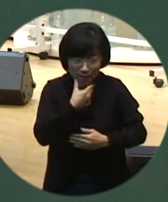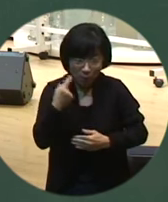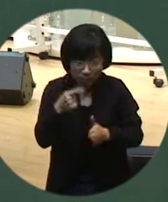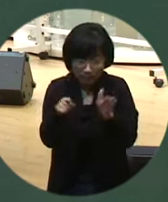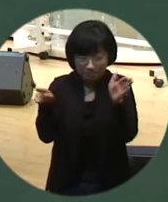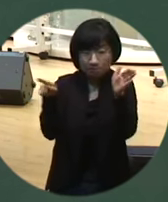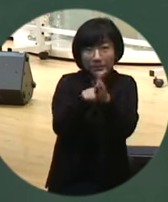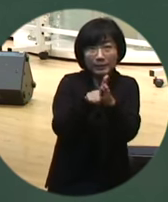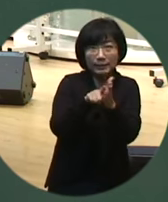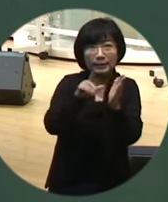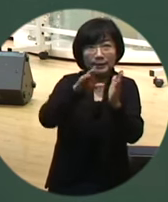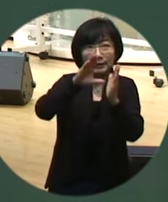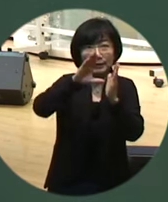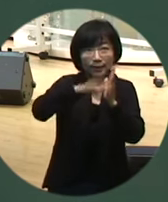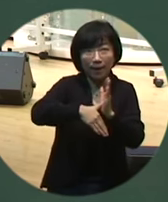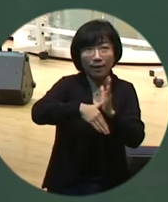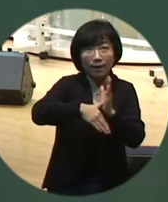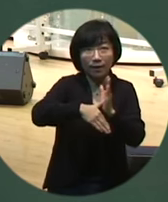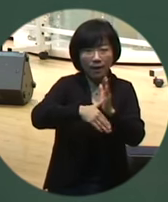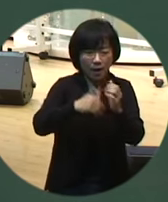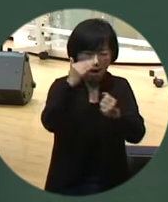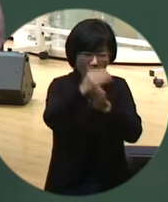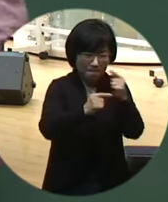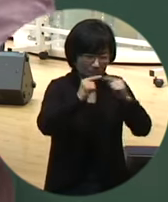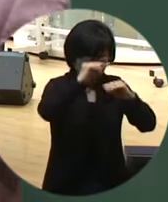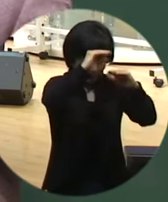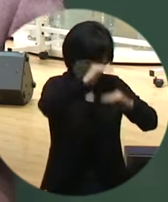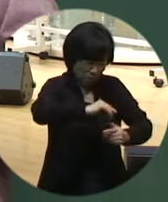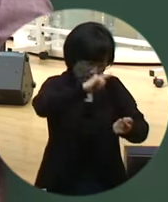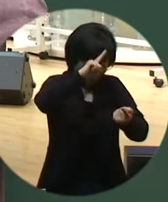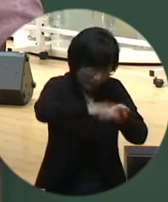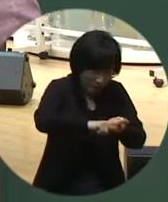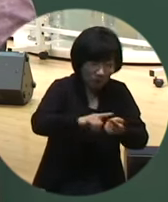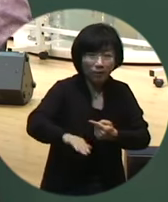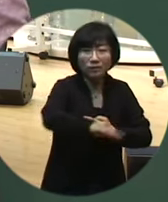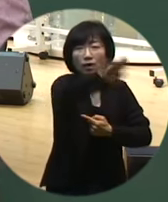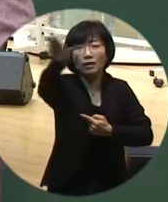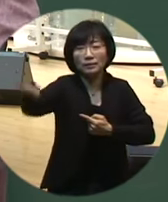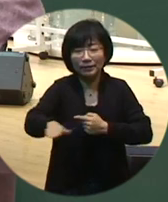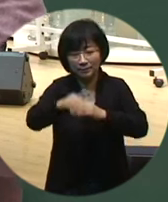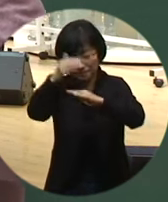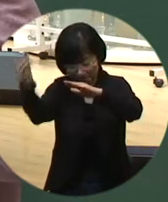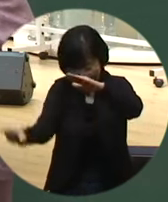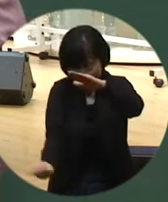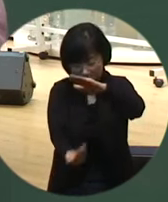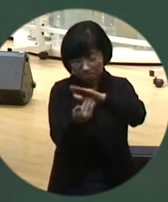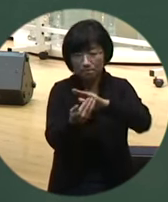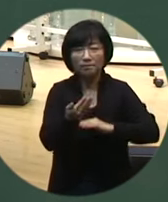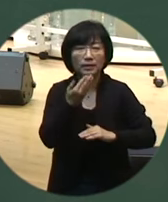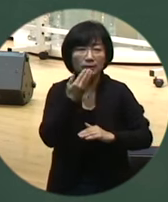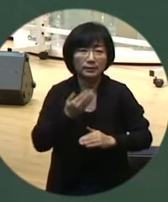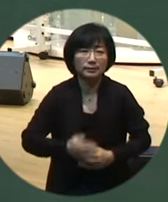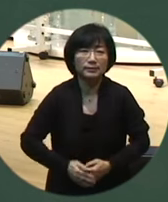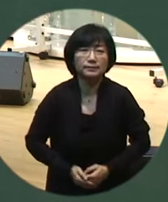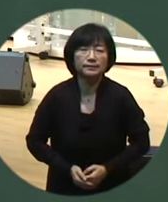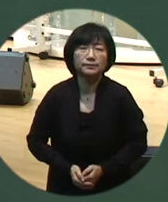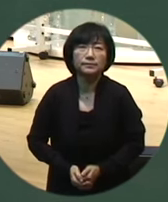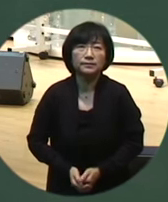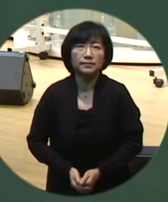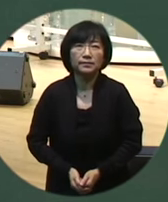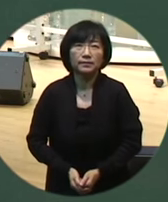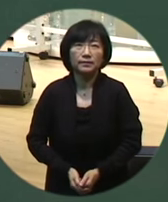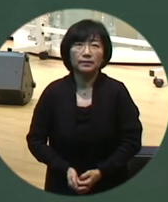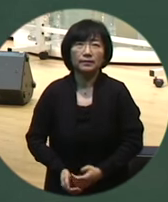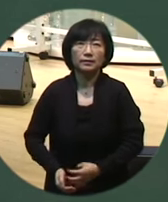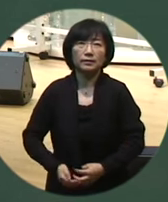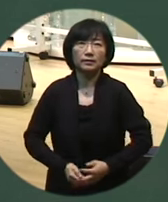이 역사가 여러분에게 성취돼 버려. The moment that you hold on to the gospel, this work is fulfilled in your life. 이 복음